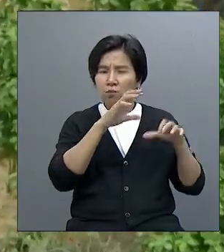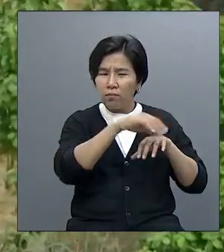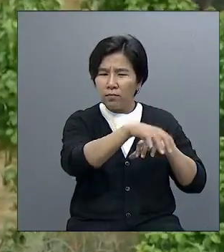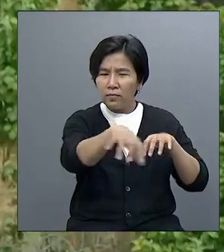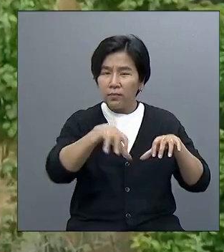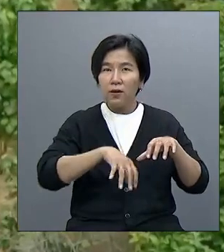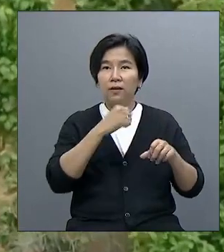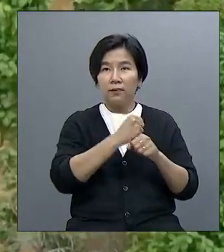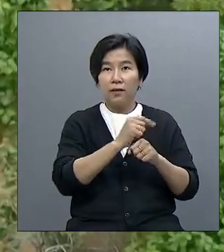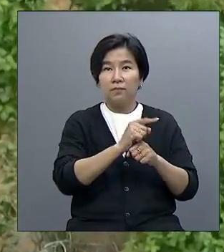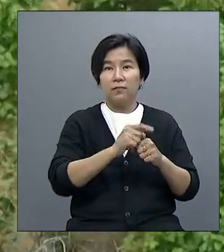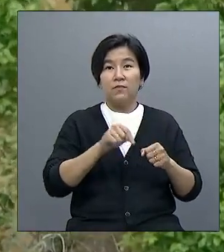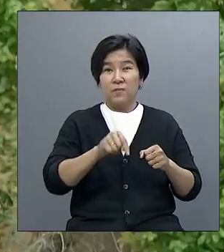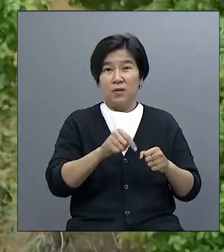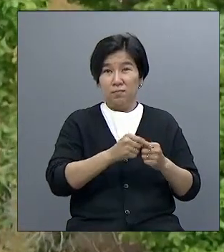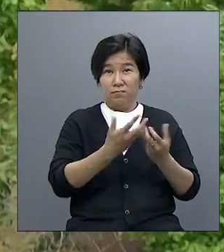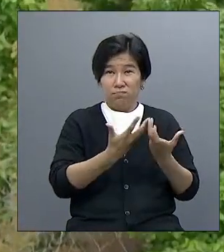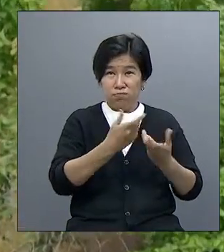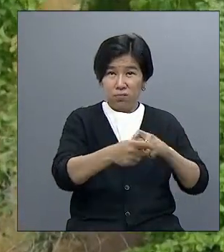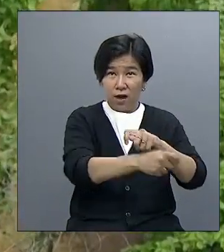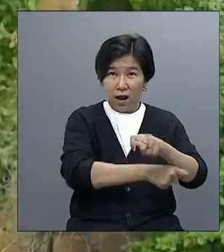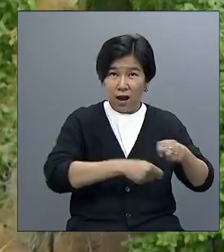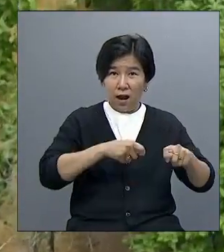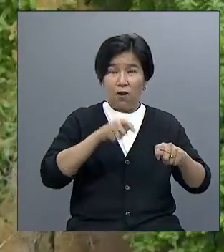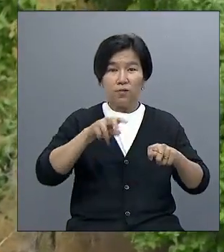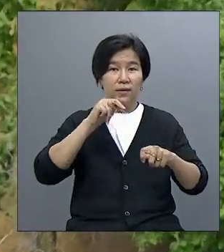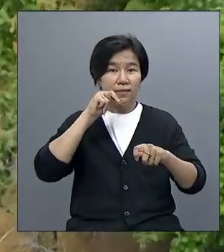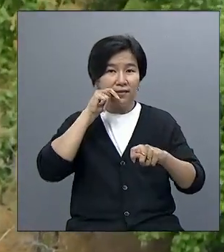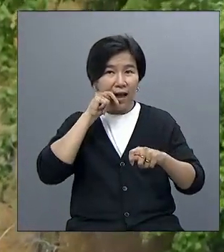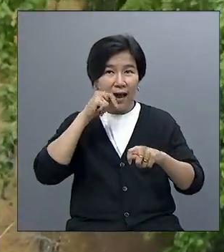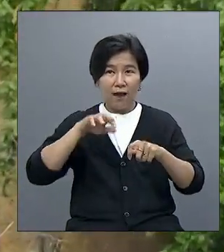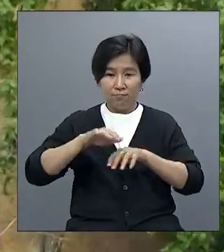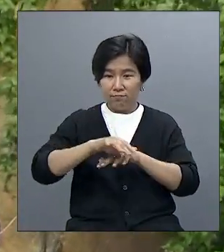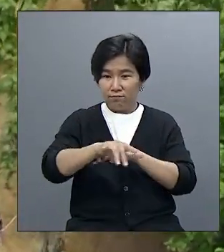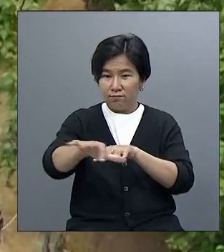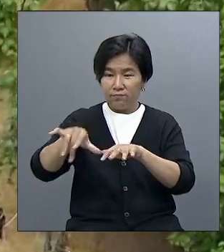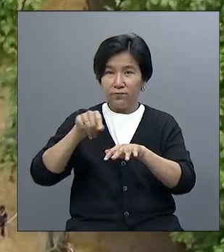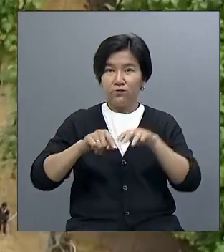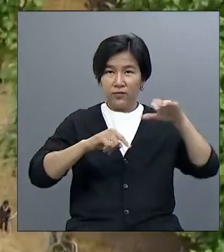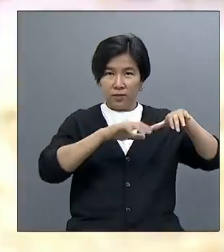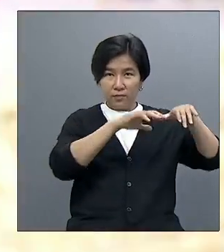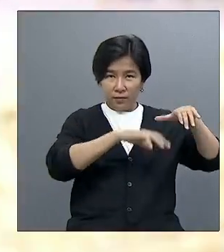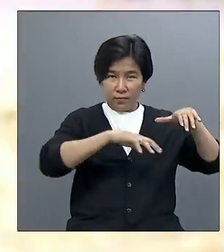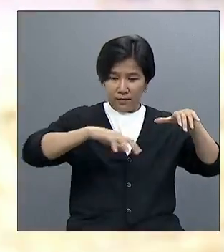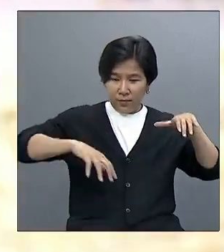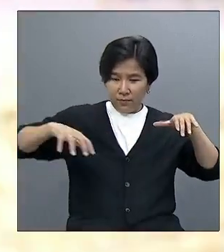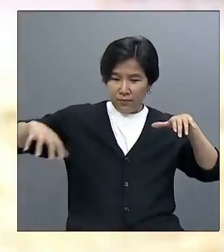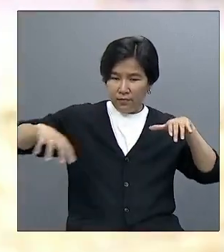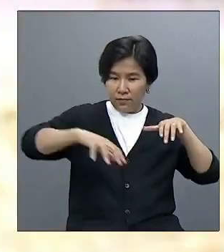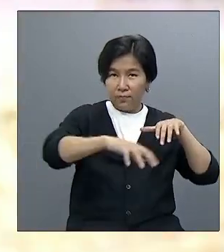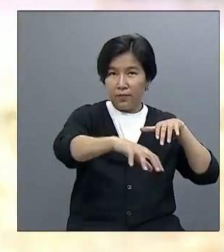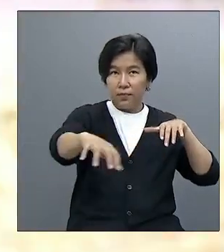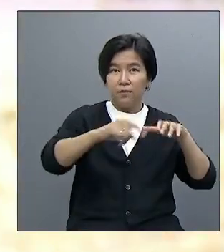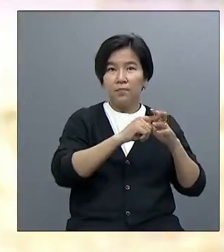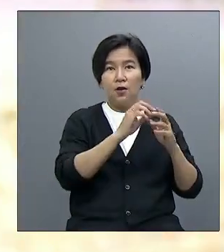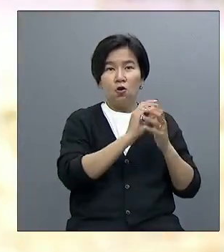นานะคะการแบ่งสัดส่วนนะคะก็จะประกอบไปด้วยป่า5ระดับนะคะก็คือจะมีไม้สูง